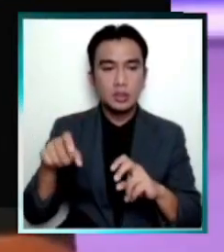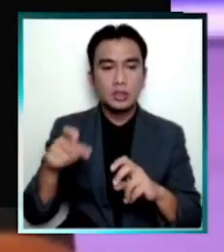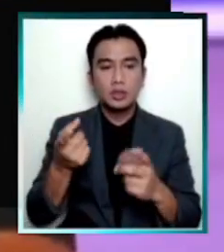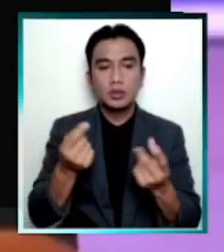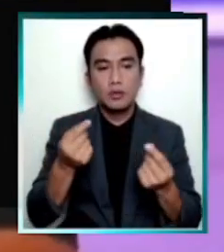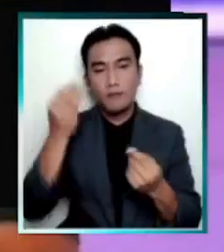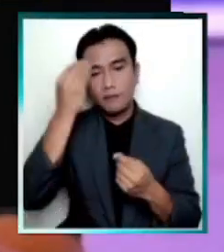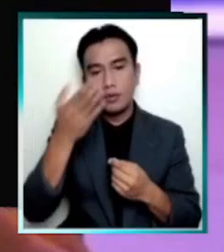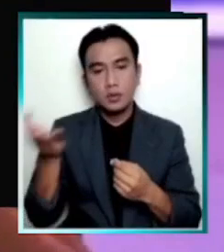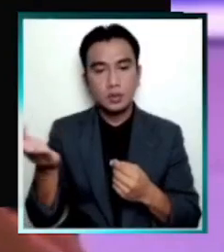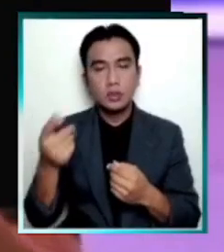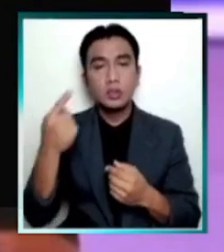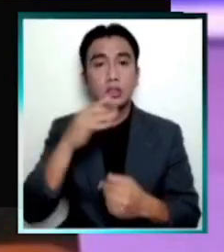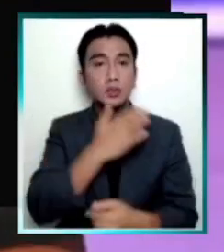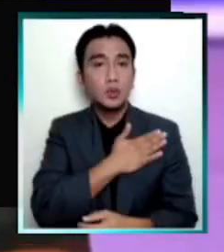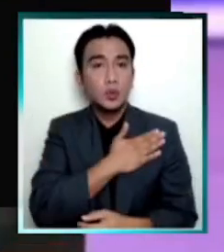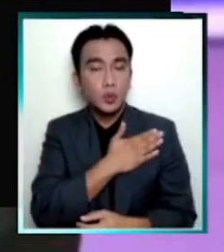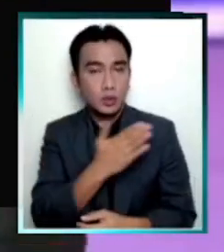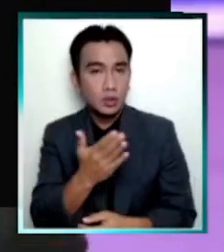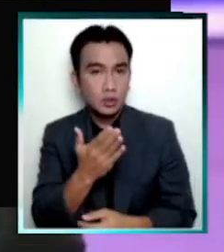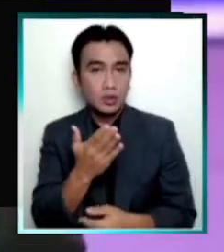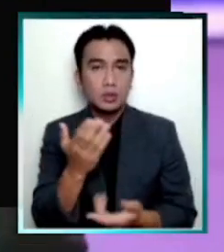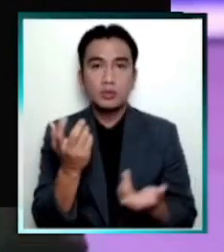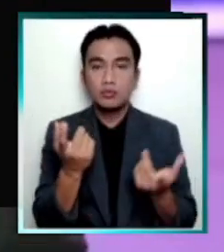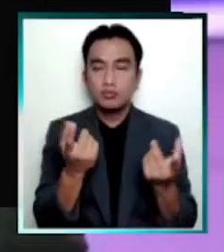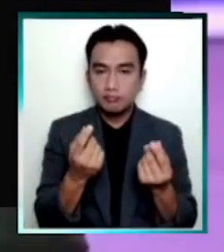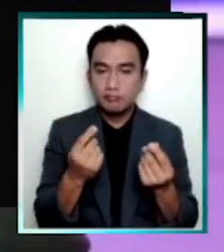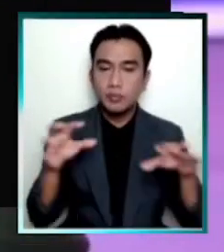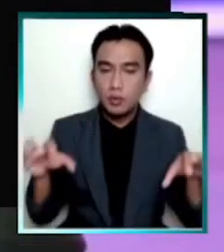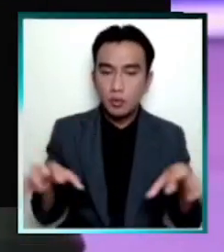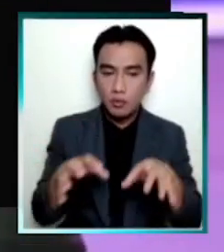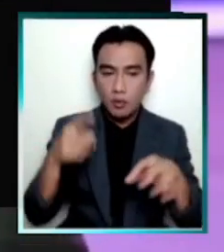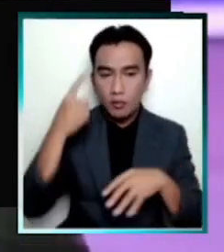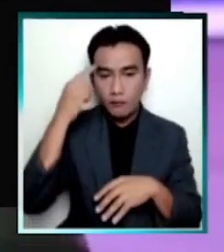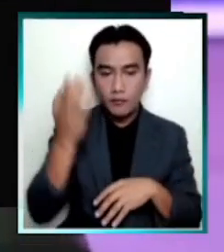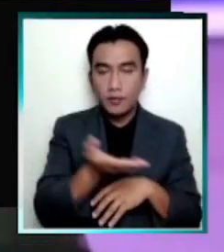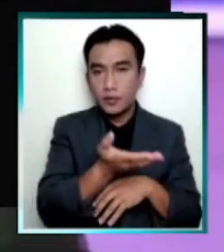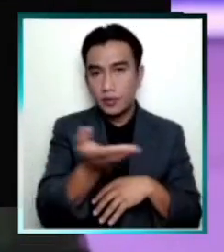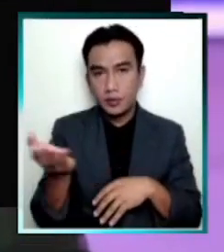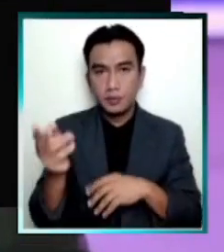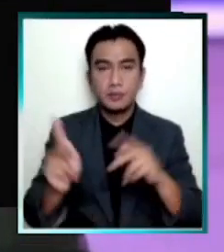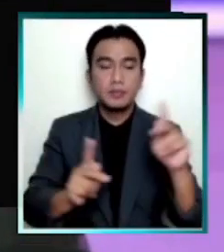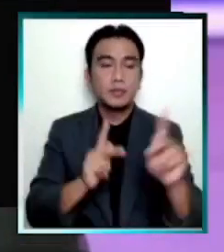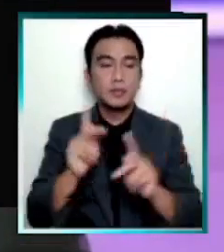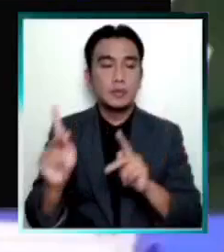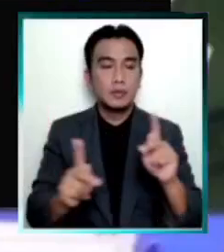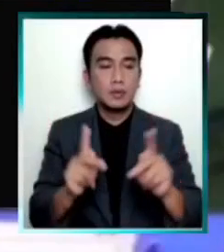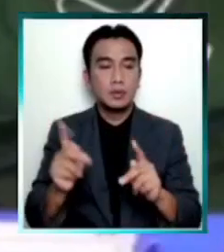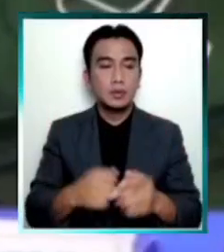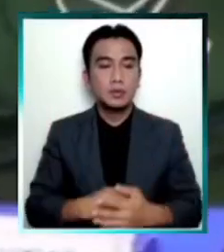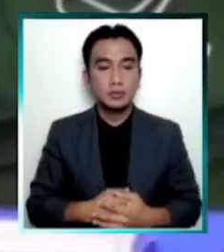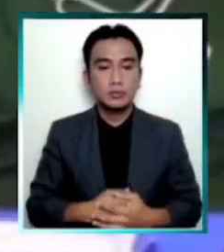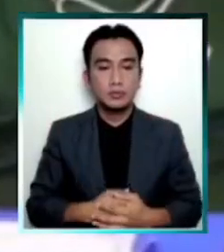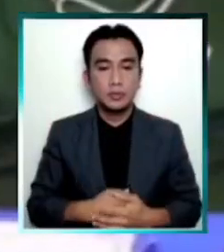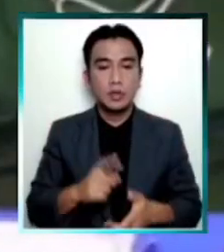for those who will sacrifice for you, not who will sacrifice for themselves.